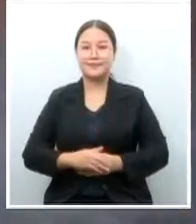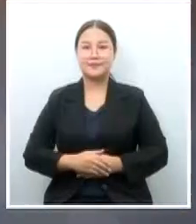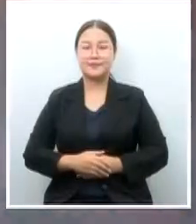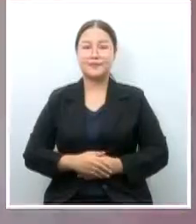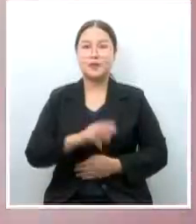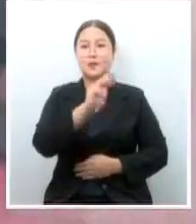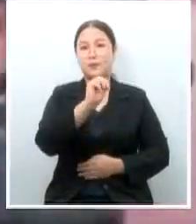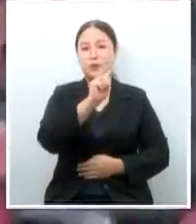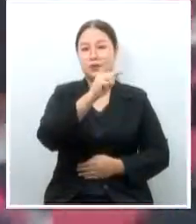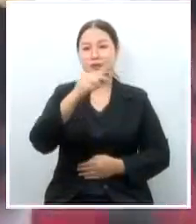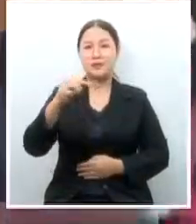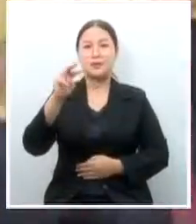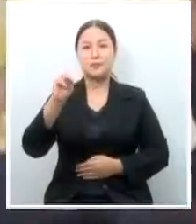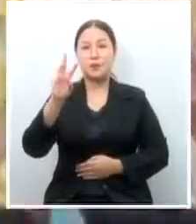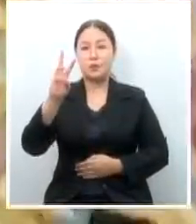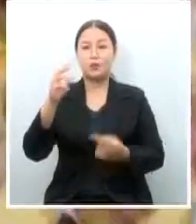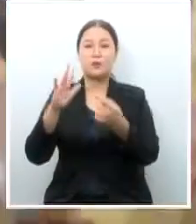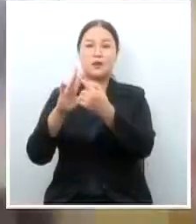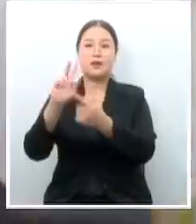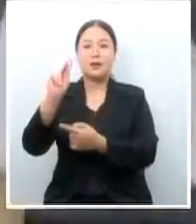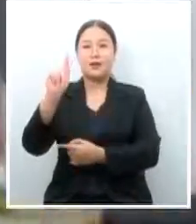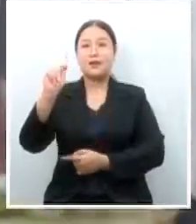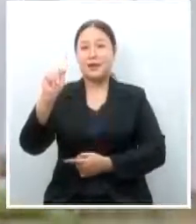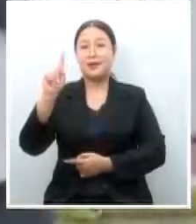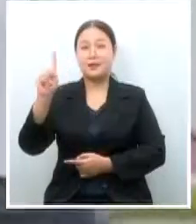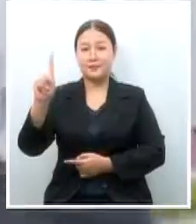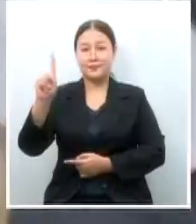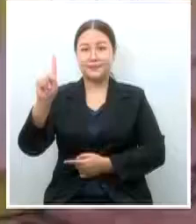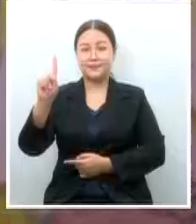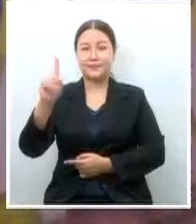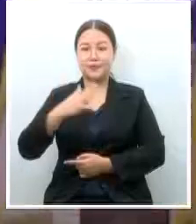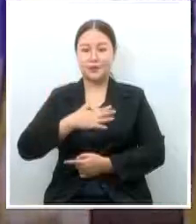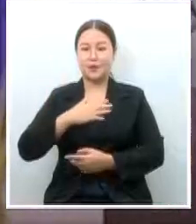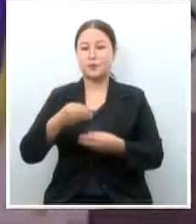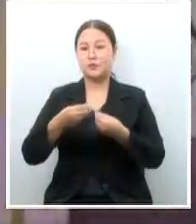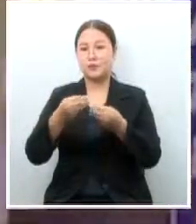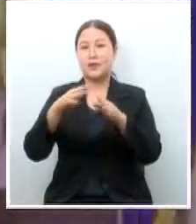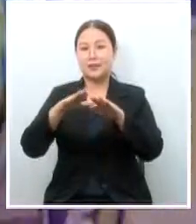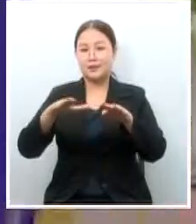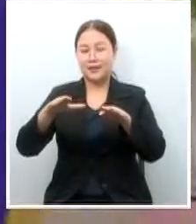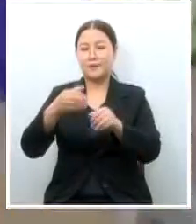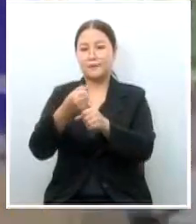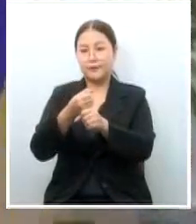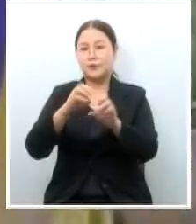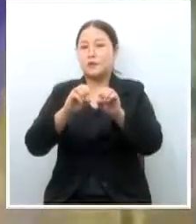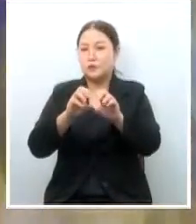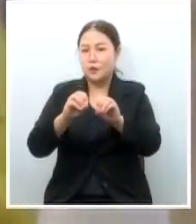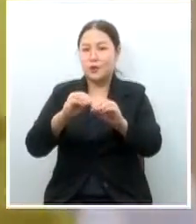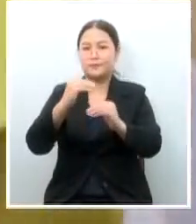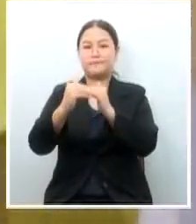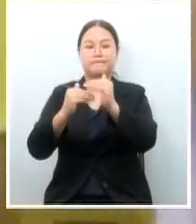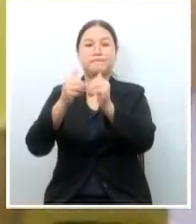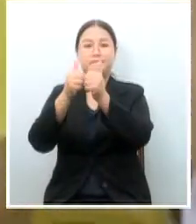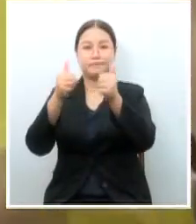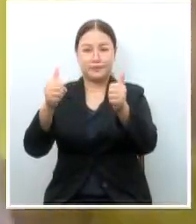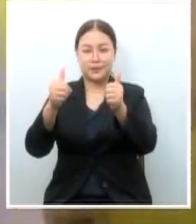ศึกษากรุงเทพมหานครเขต1เรามุ่งมั่นผลิตทรัพยากรบุคคลที่ทรงคุณค่าต่อสังคมไทยโดยเน้น